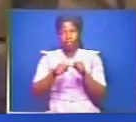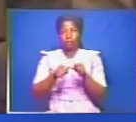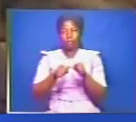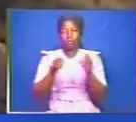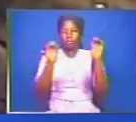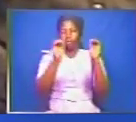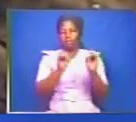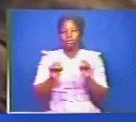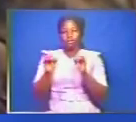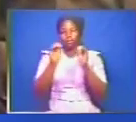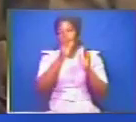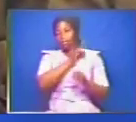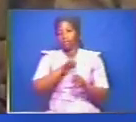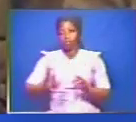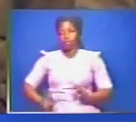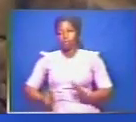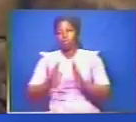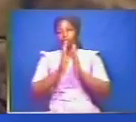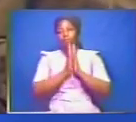tukumbuke, baba tao